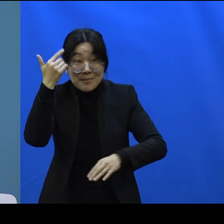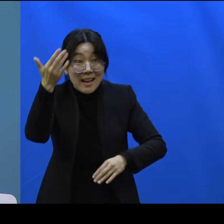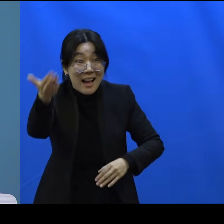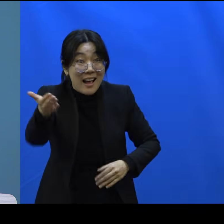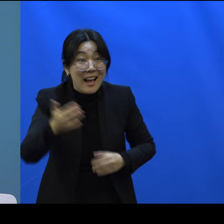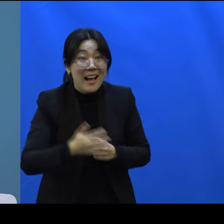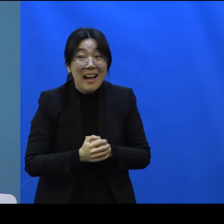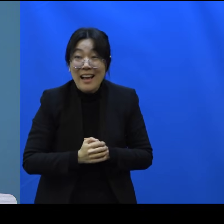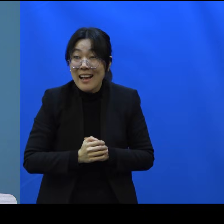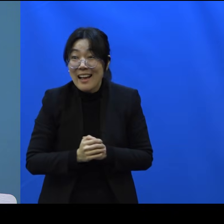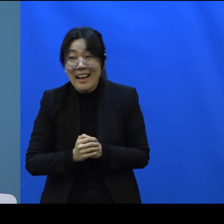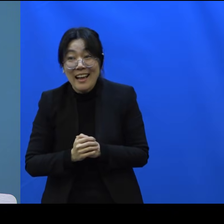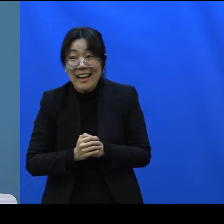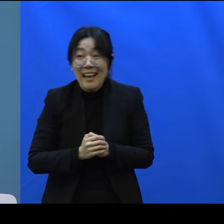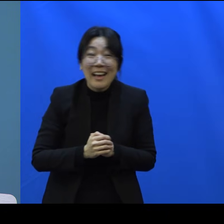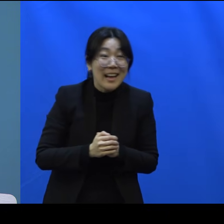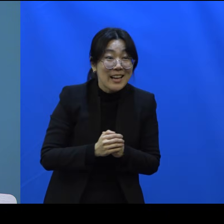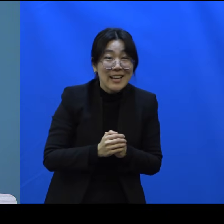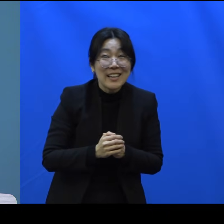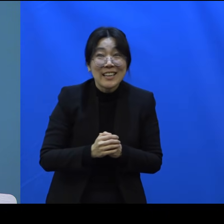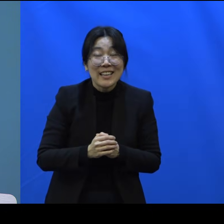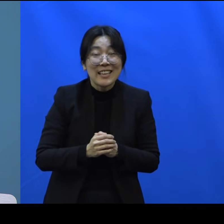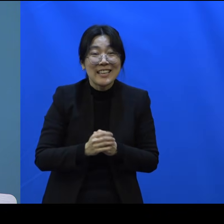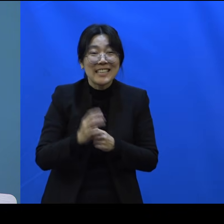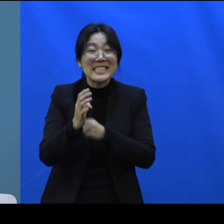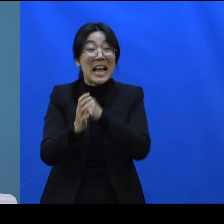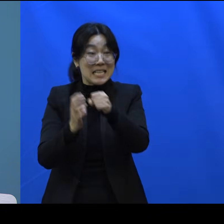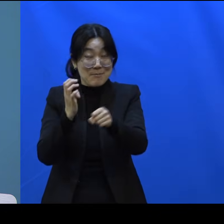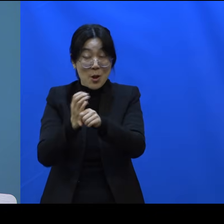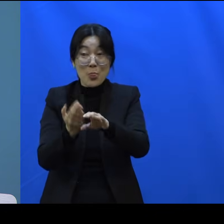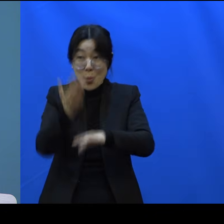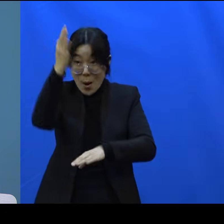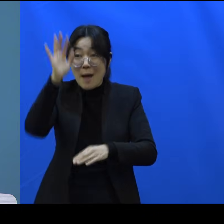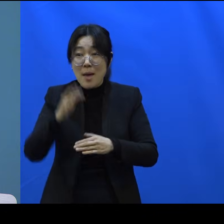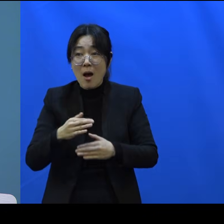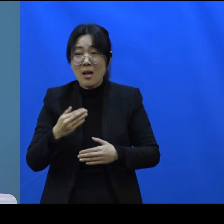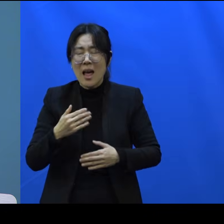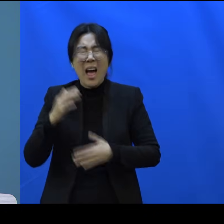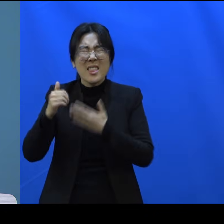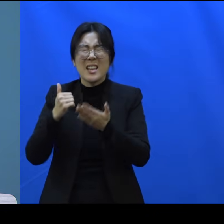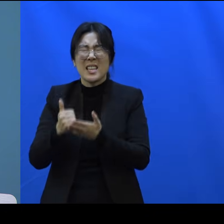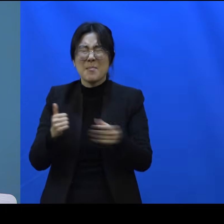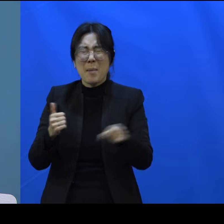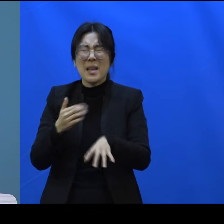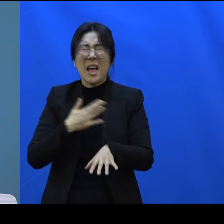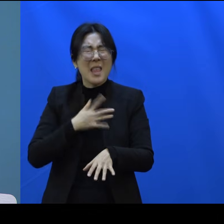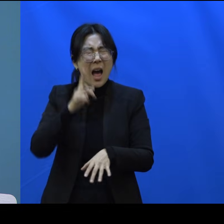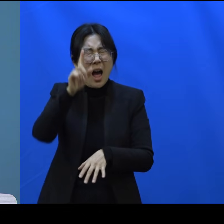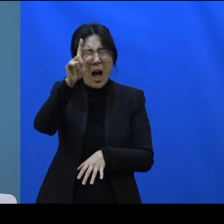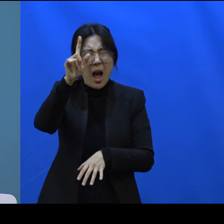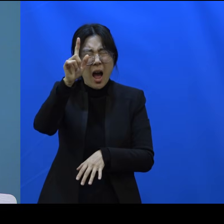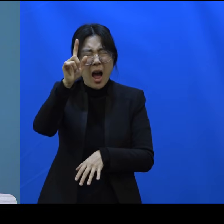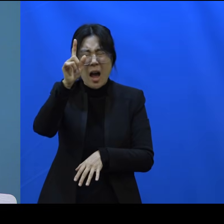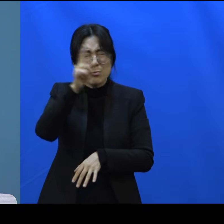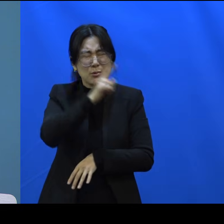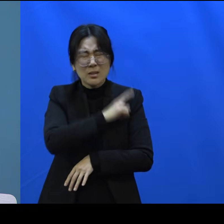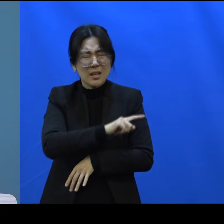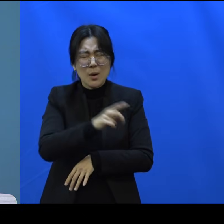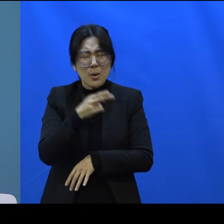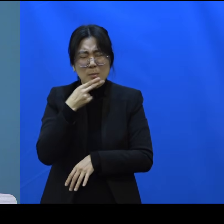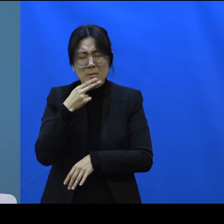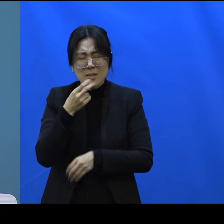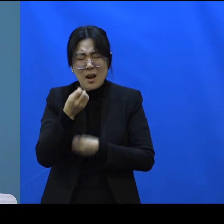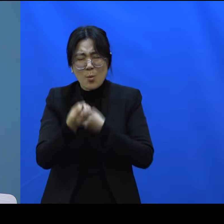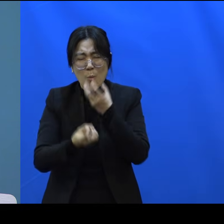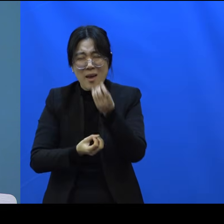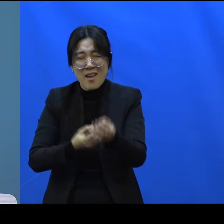이제 와닿는 거예요. 광야 40년을 통과하면 요게 오는 거예요. 40년 걸려요, 40년. 그러니까 40년이라는